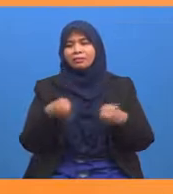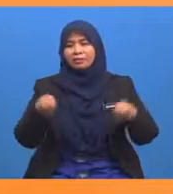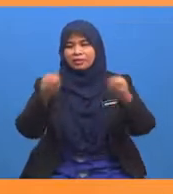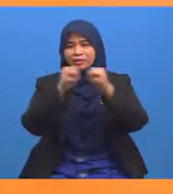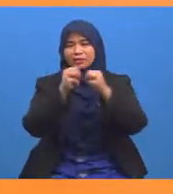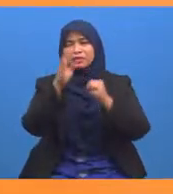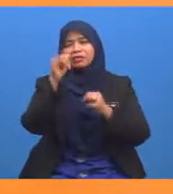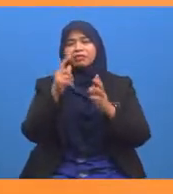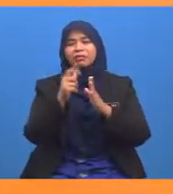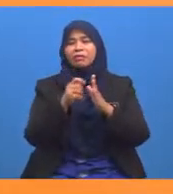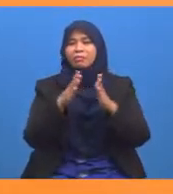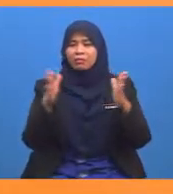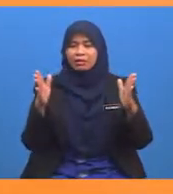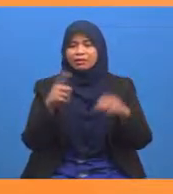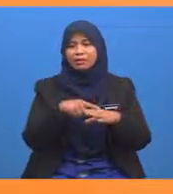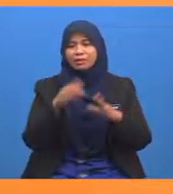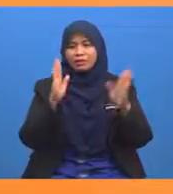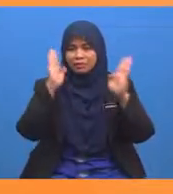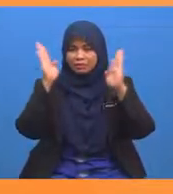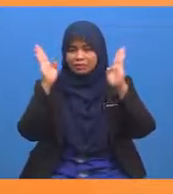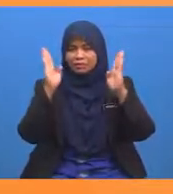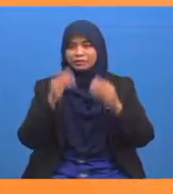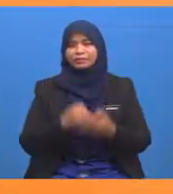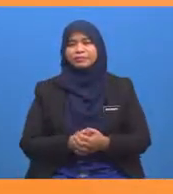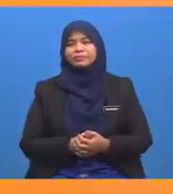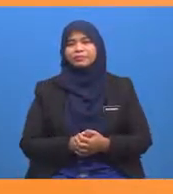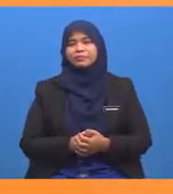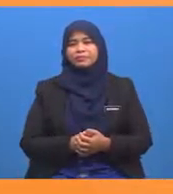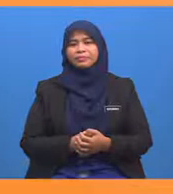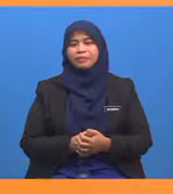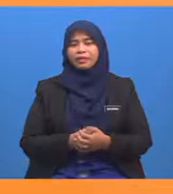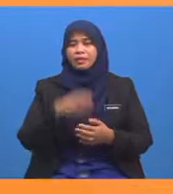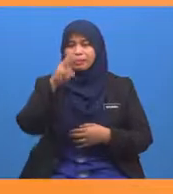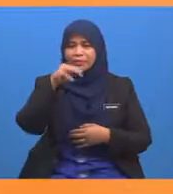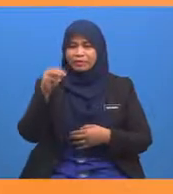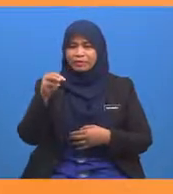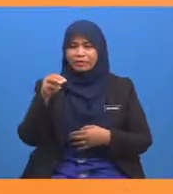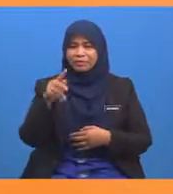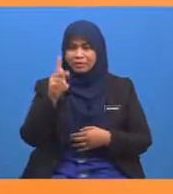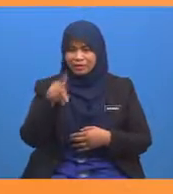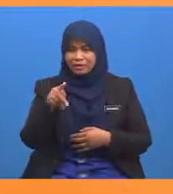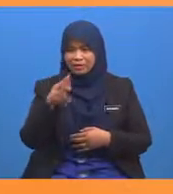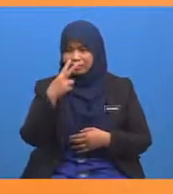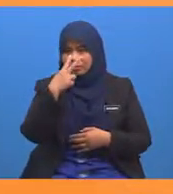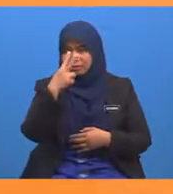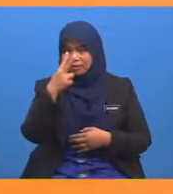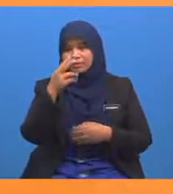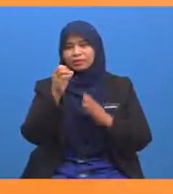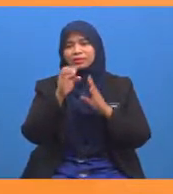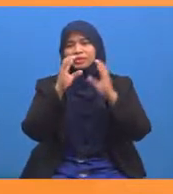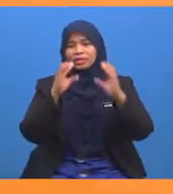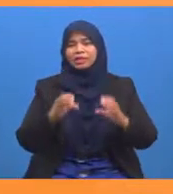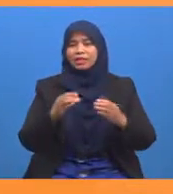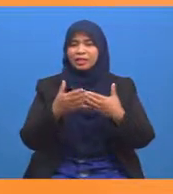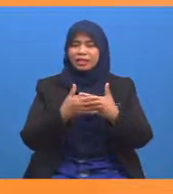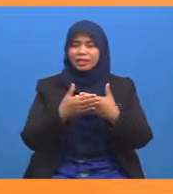terbesar di Malaysia dan terunggul di Asia Tenggara. Murid-murid, pernahkah melihat secara dekat